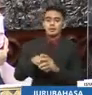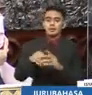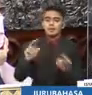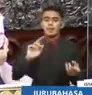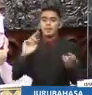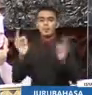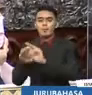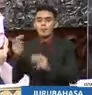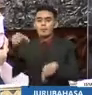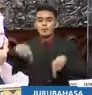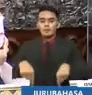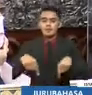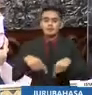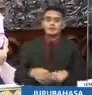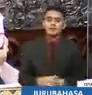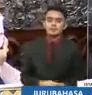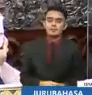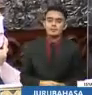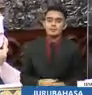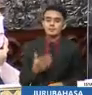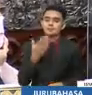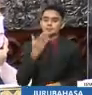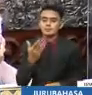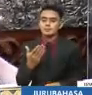Makasih Spike dan 363